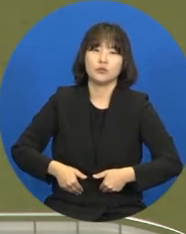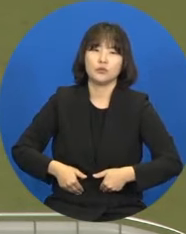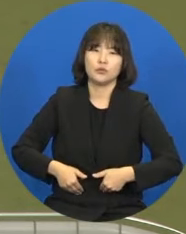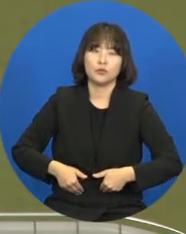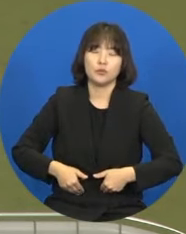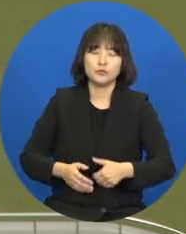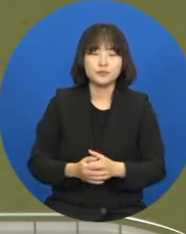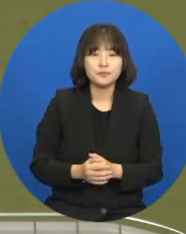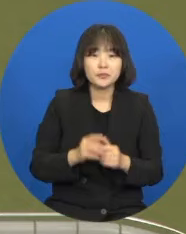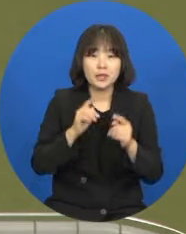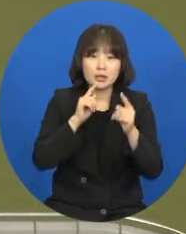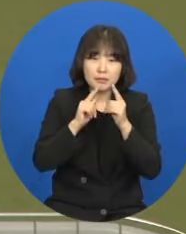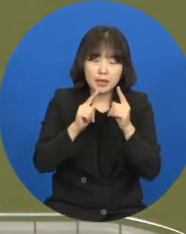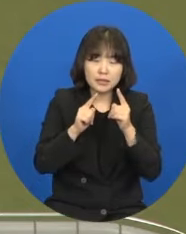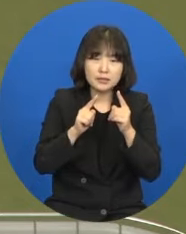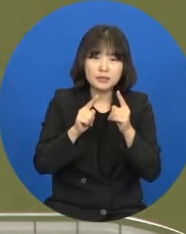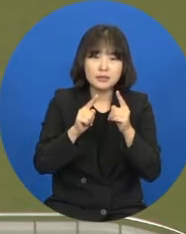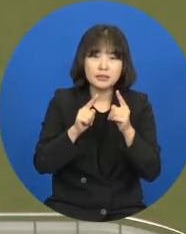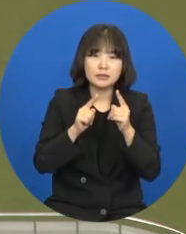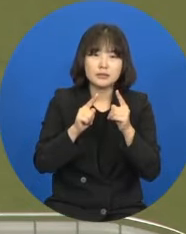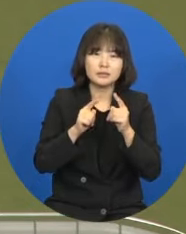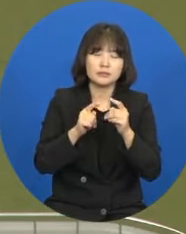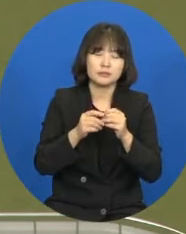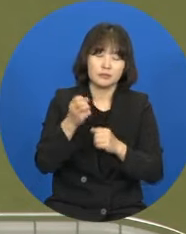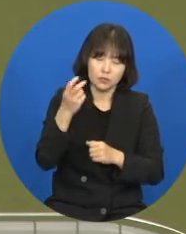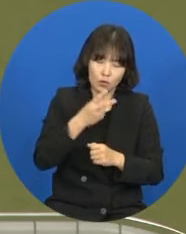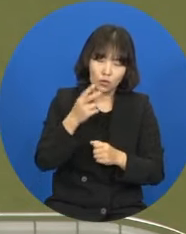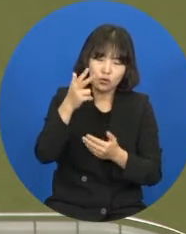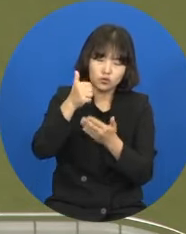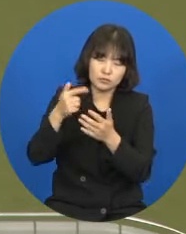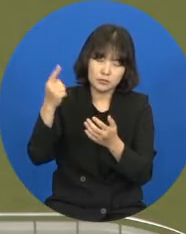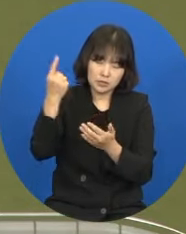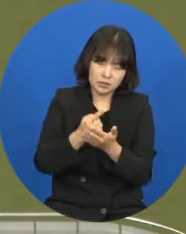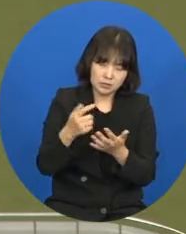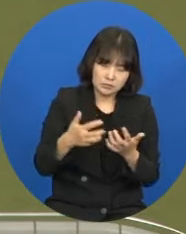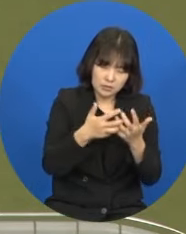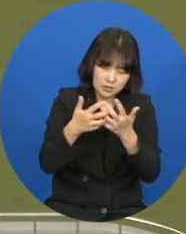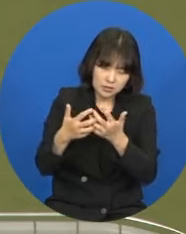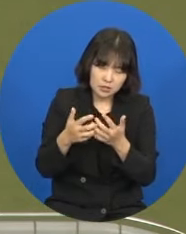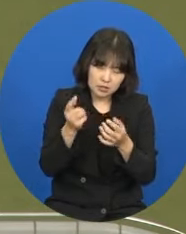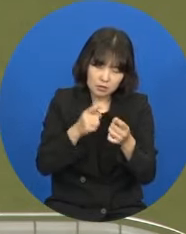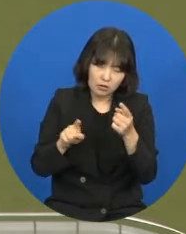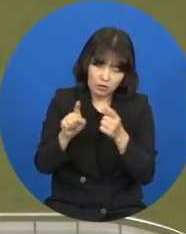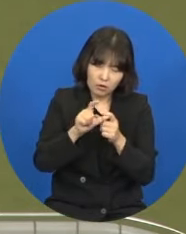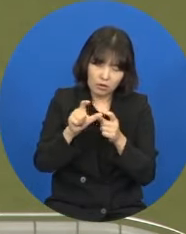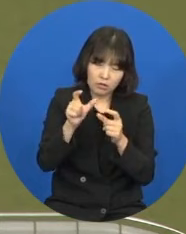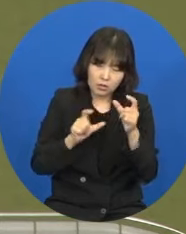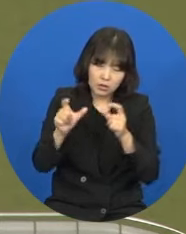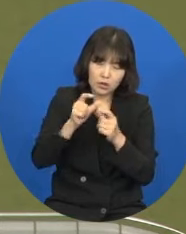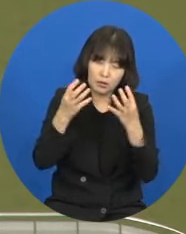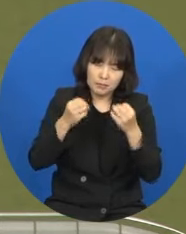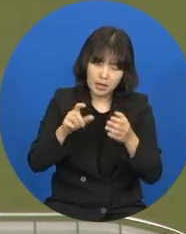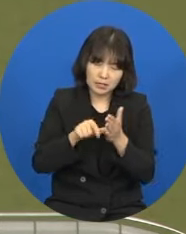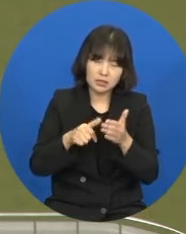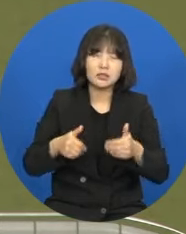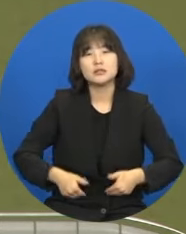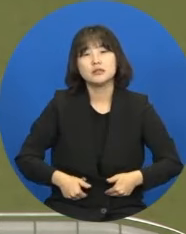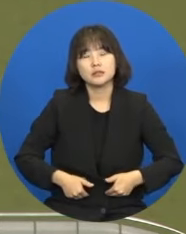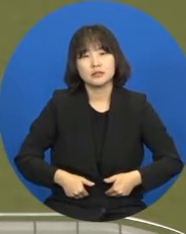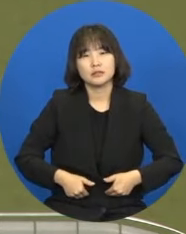말씀 앞에 주님의 임재 앞에 주님과 함께 하는 일에 더 많은 에너지를 써야 됩니다 그 얘기를 하고 있는 거예요